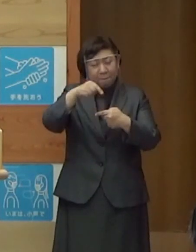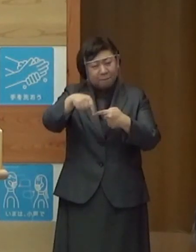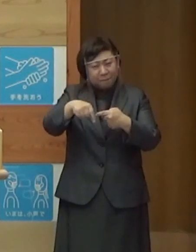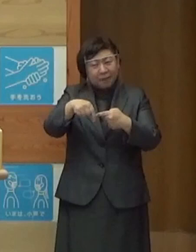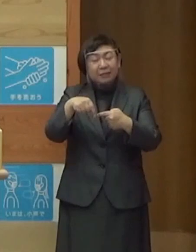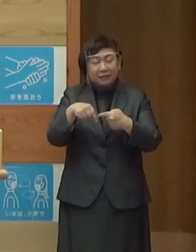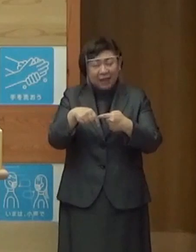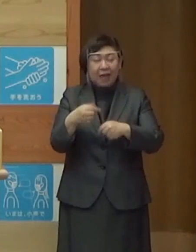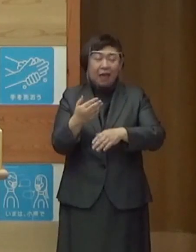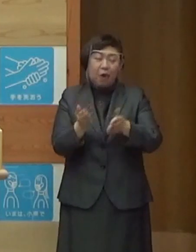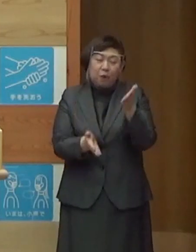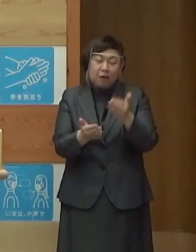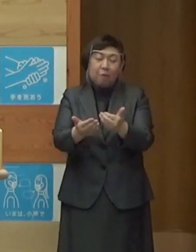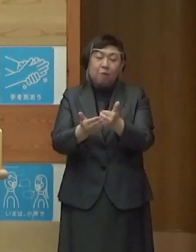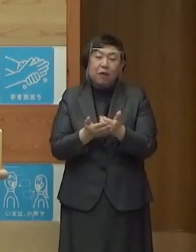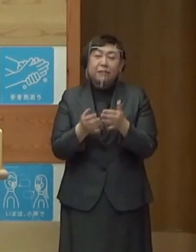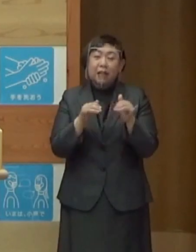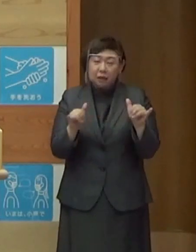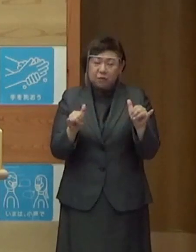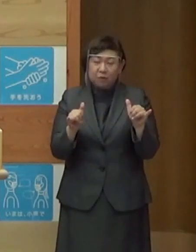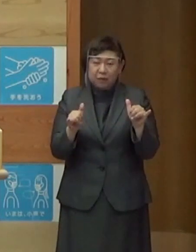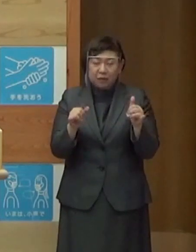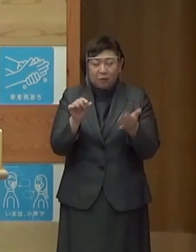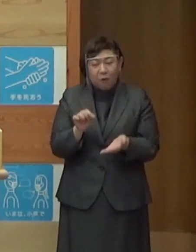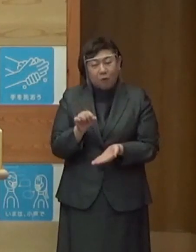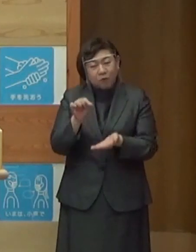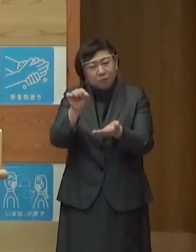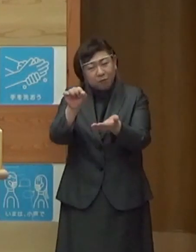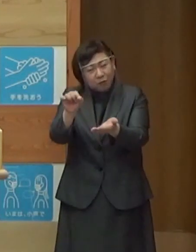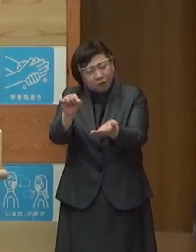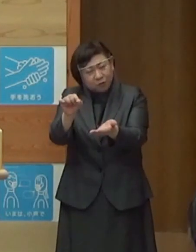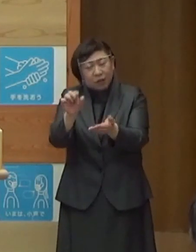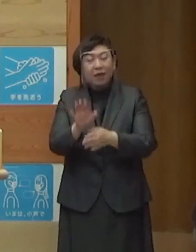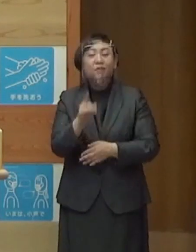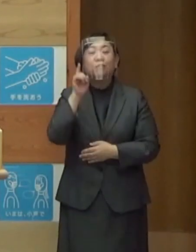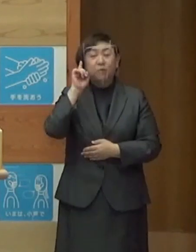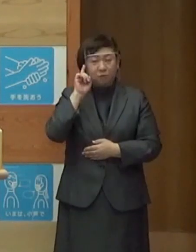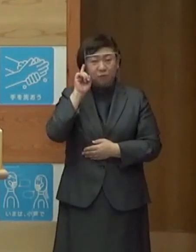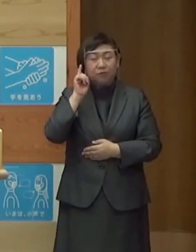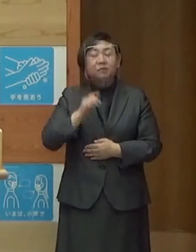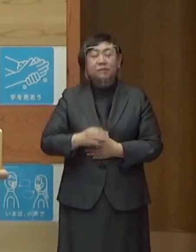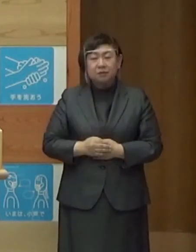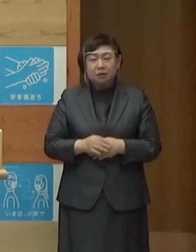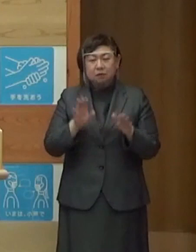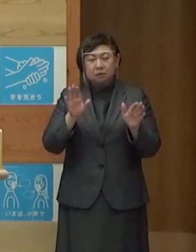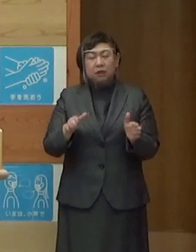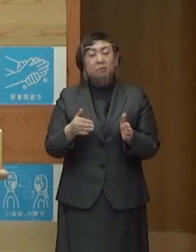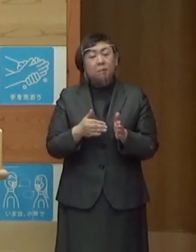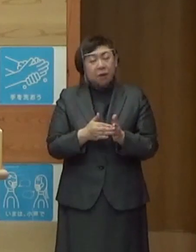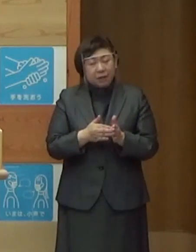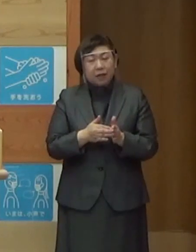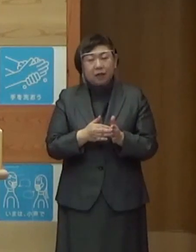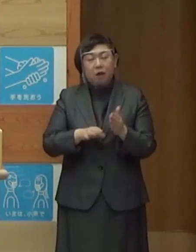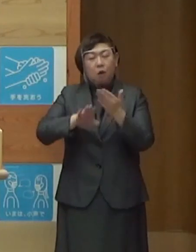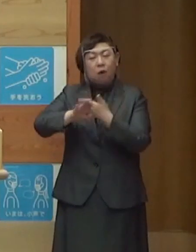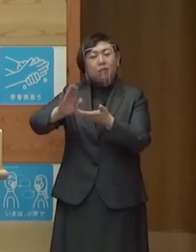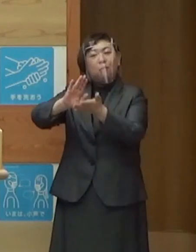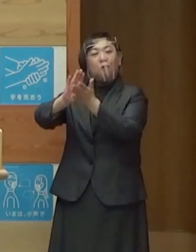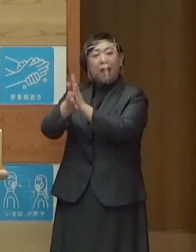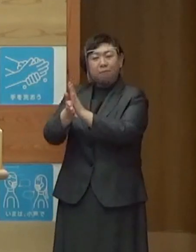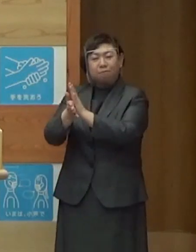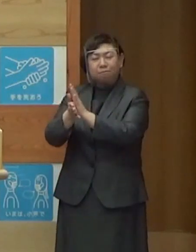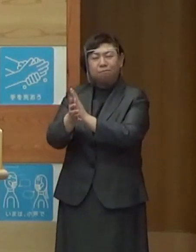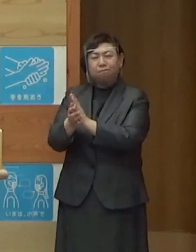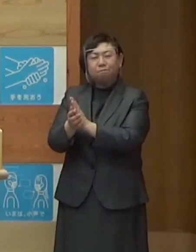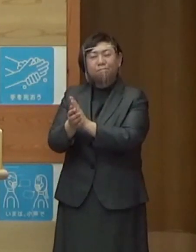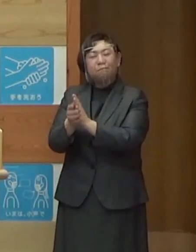方々に、まあ、お歳暮などを送るということもあると思います。今までは他の県のものを例